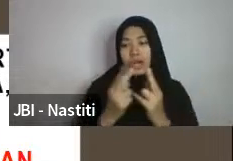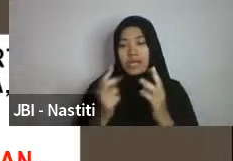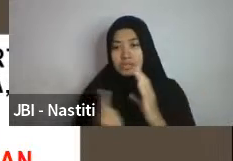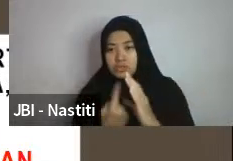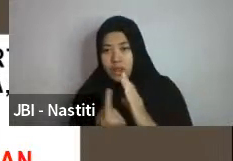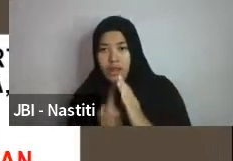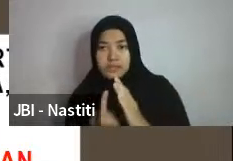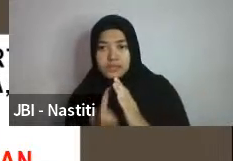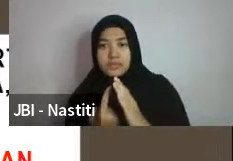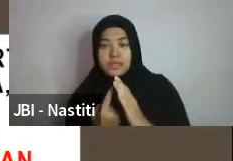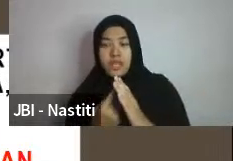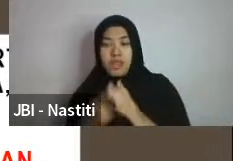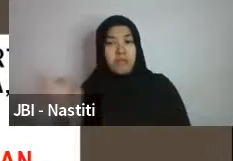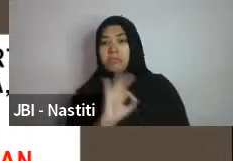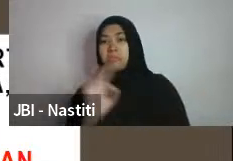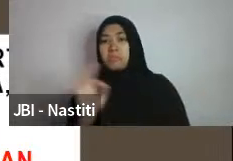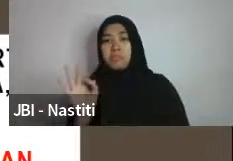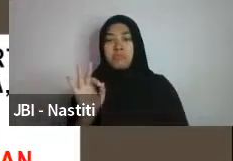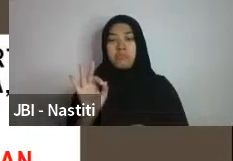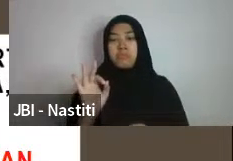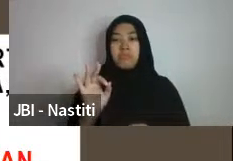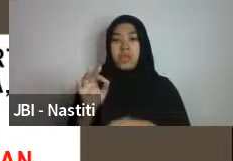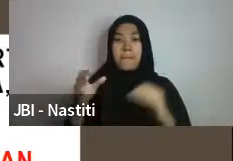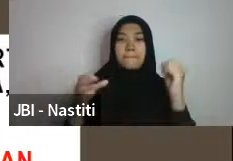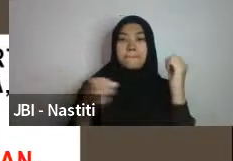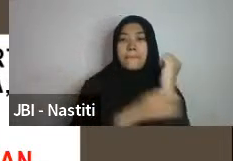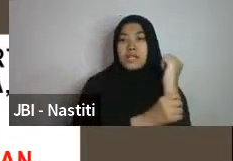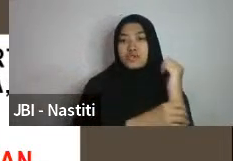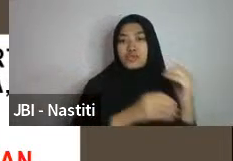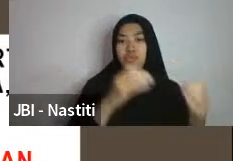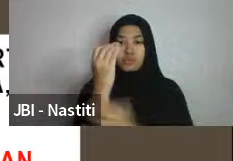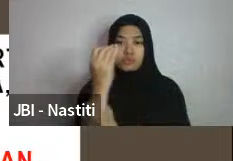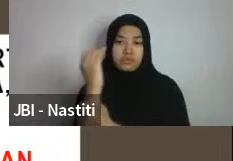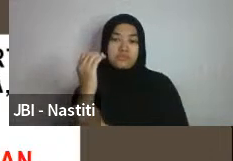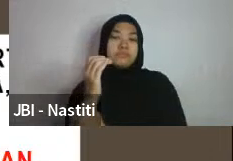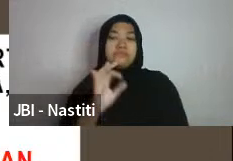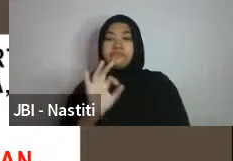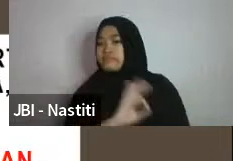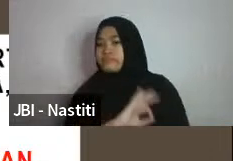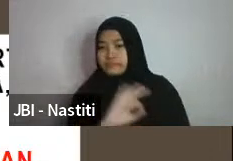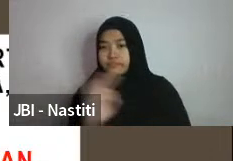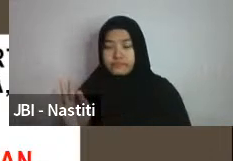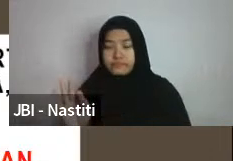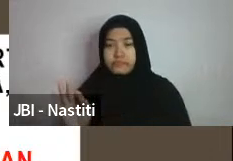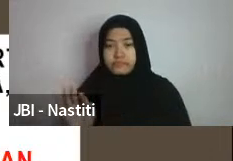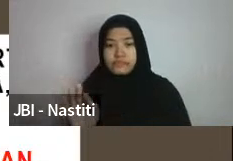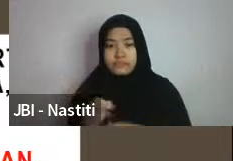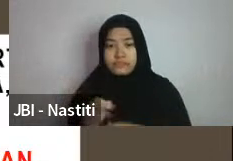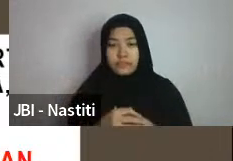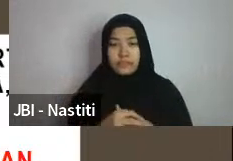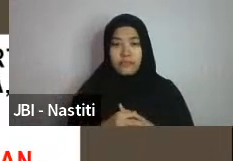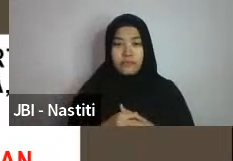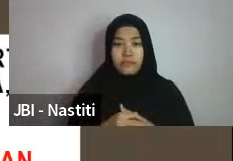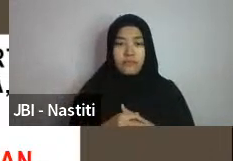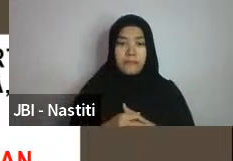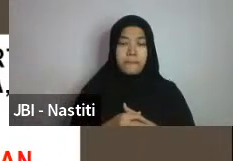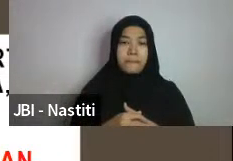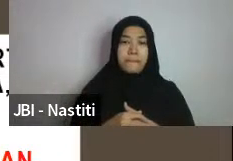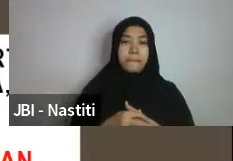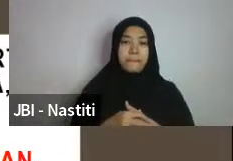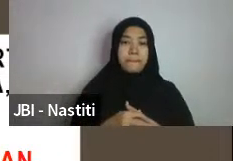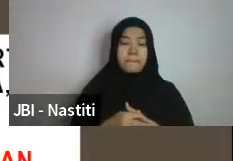kamar isolasi dan perlakuan tidak manusiawi lainnya di rumah sakit jiwa, melatih staf bagaimana memperlakukan penyandang disabilitas mental